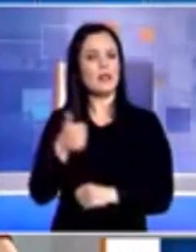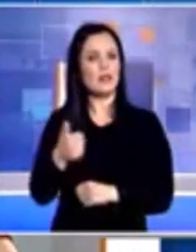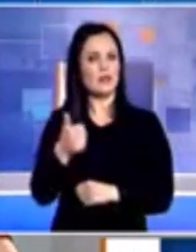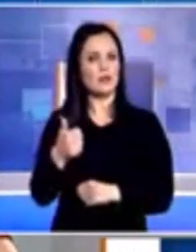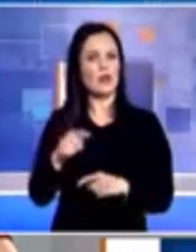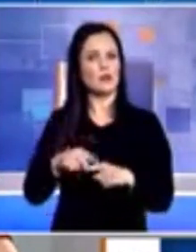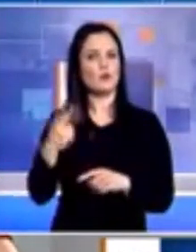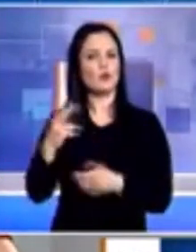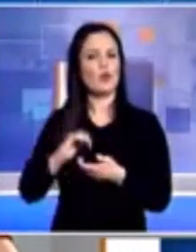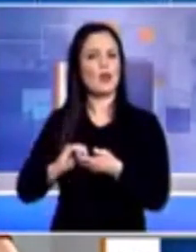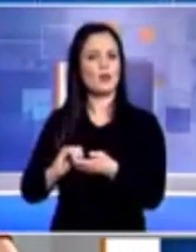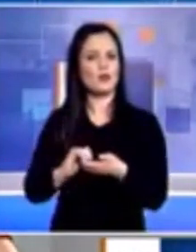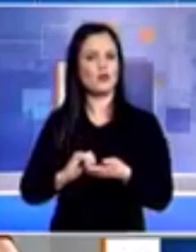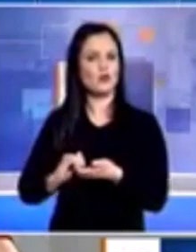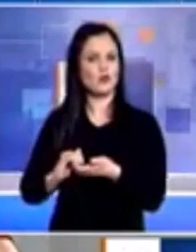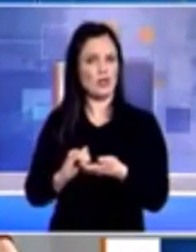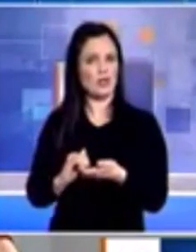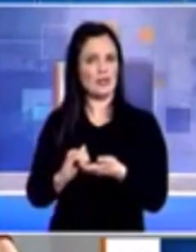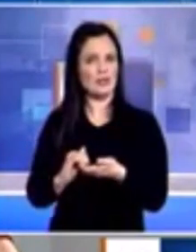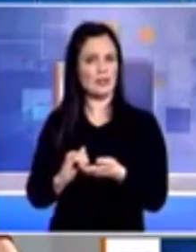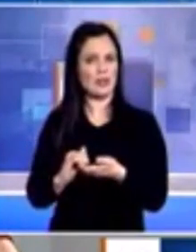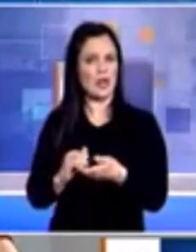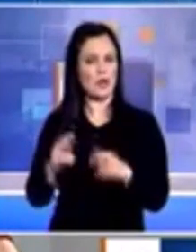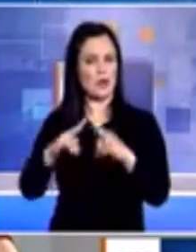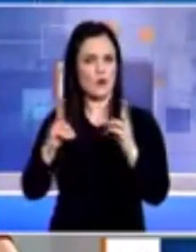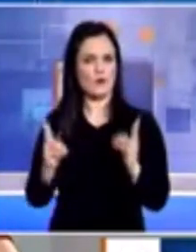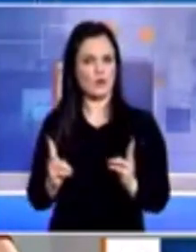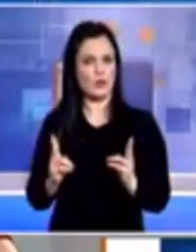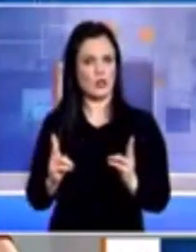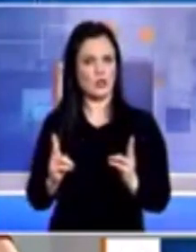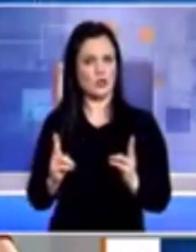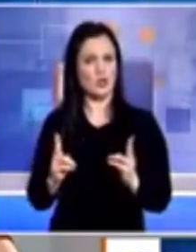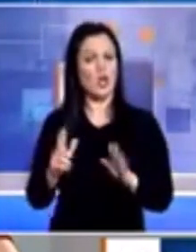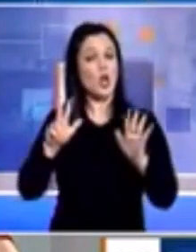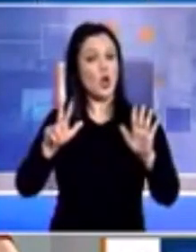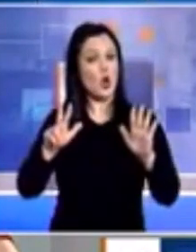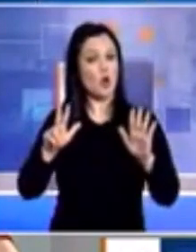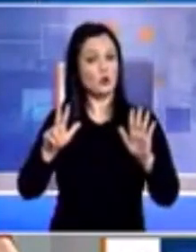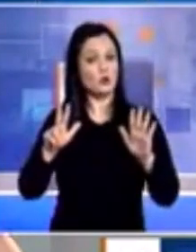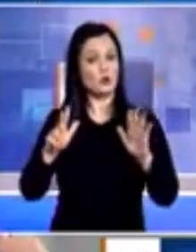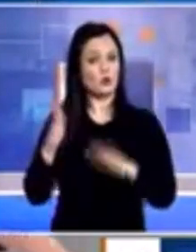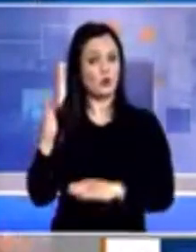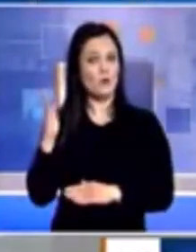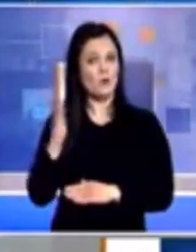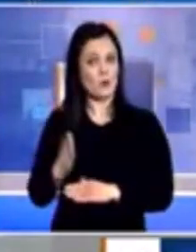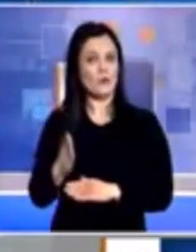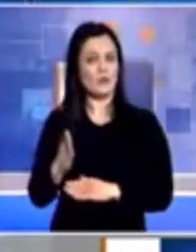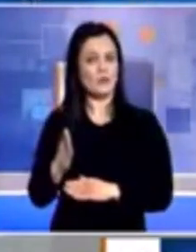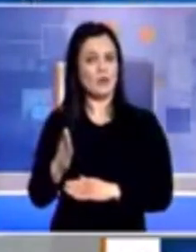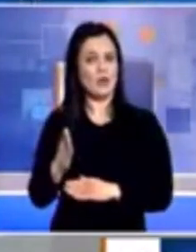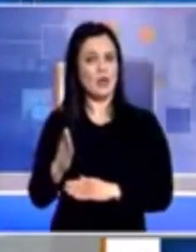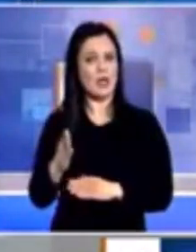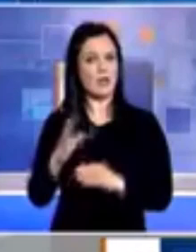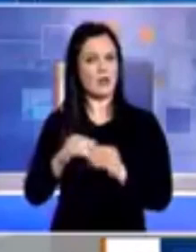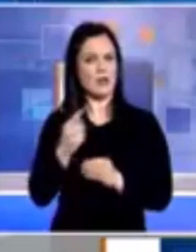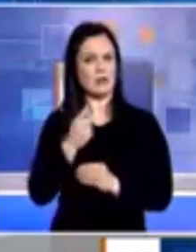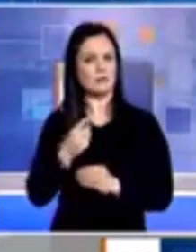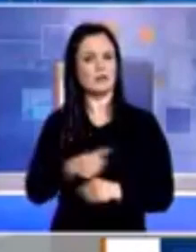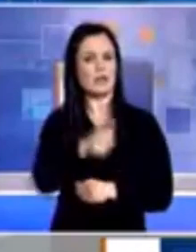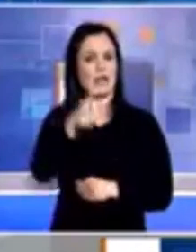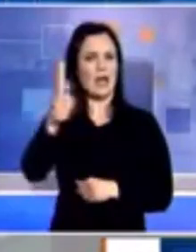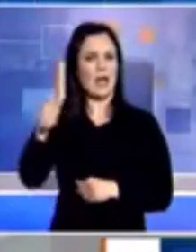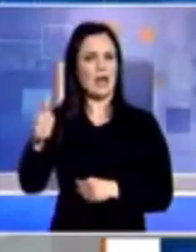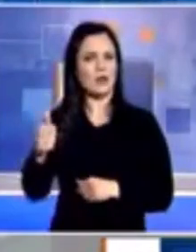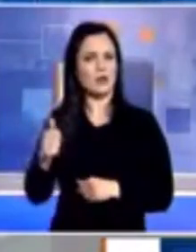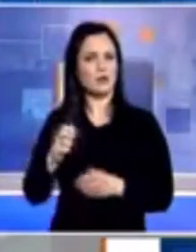e di due aziende societarie della provincia salgono così a 8 le misure di questo tipo intraprese da inizio anno con un